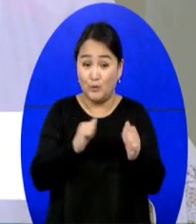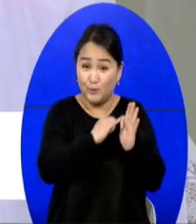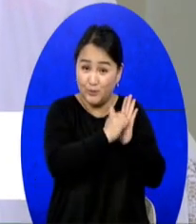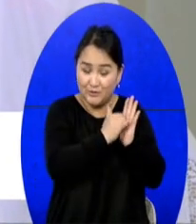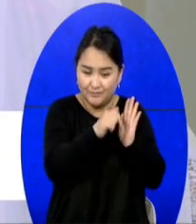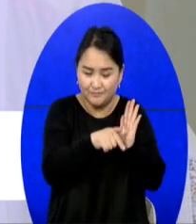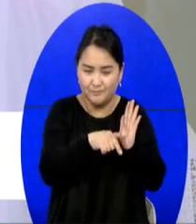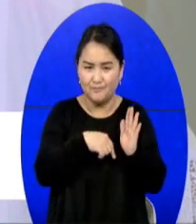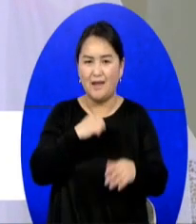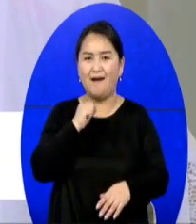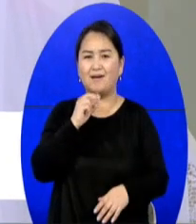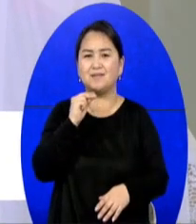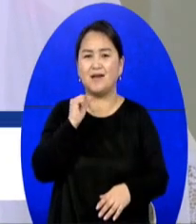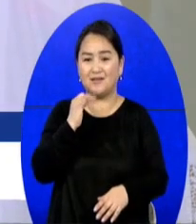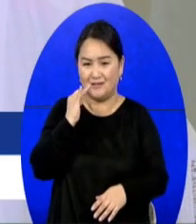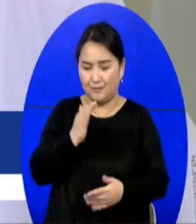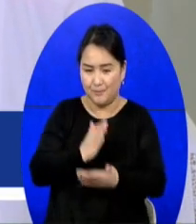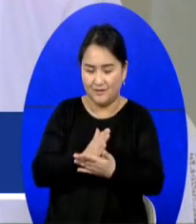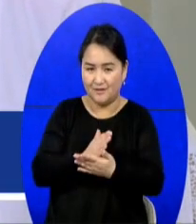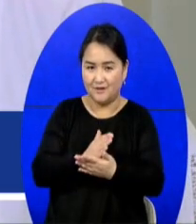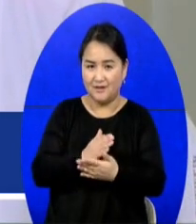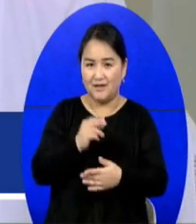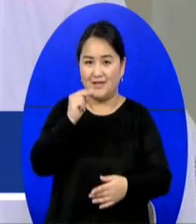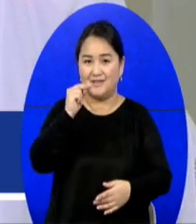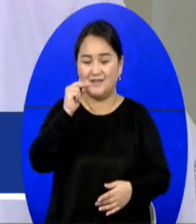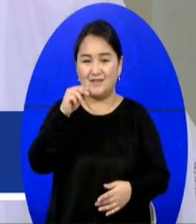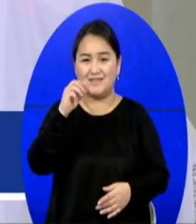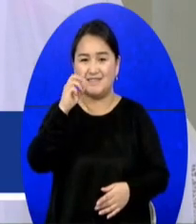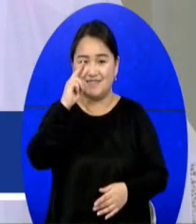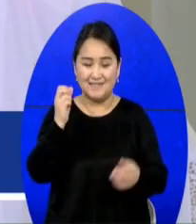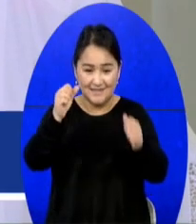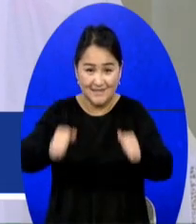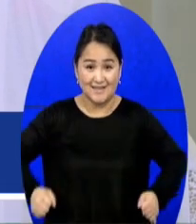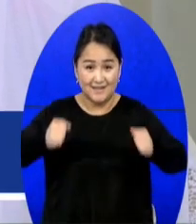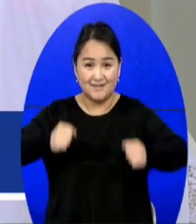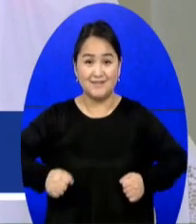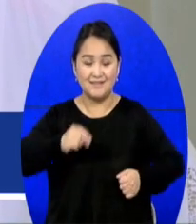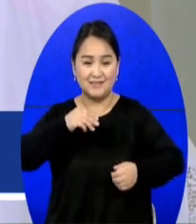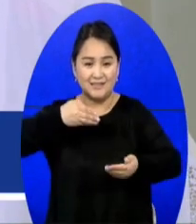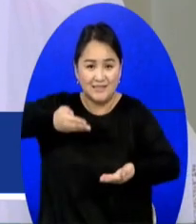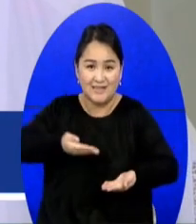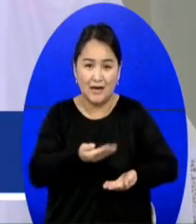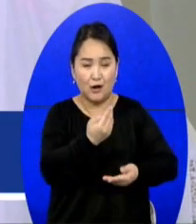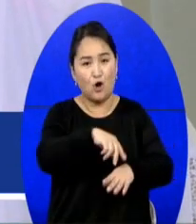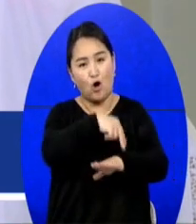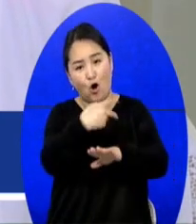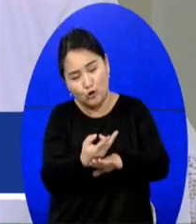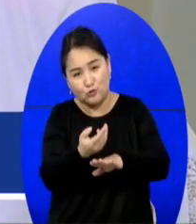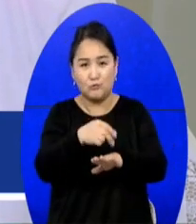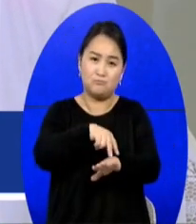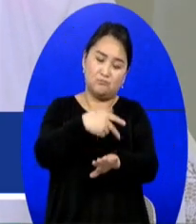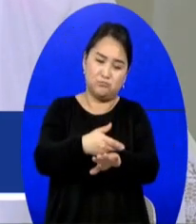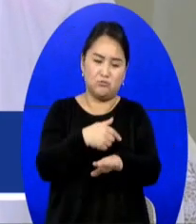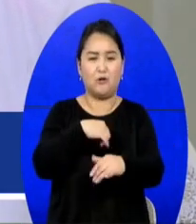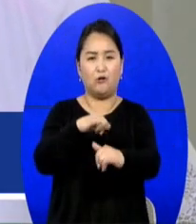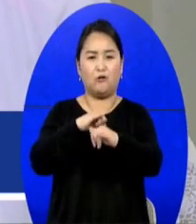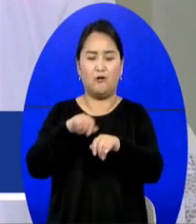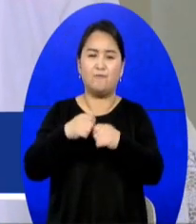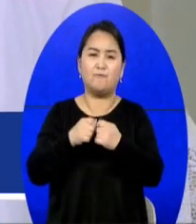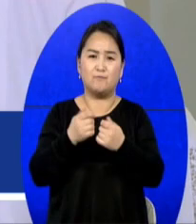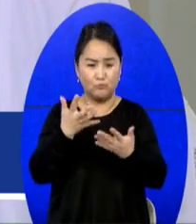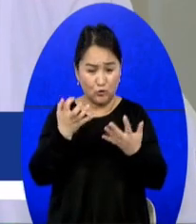байдаг үйлдвэрлэл. Ягаад гэвэл сан чарганаас унах, за спортын гэмтлүүд бол тэгээ гудамжинд талтрах тийм гэмтлүүд бол давмгайлдаг юм үйлдвэрлэл